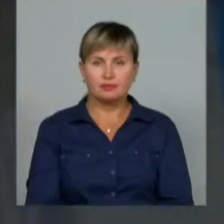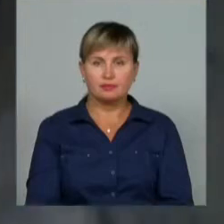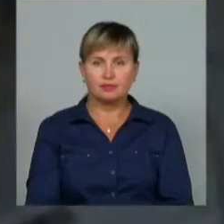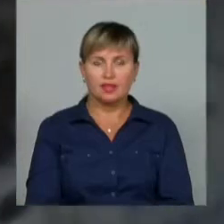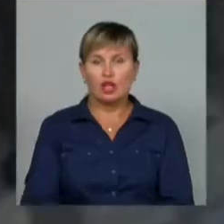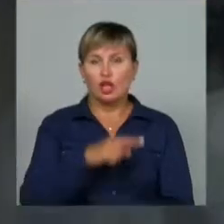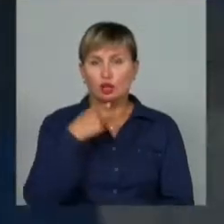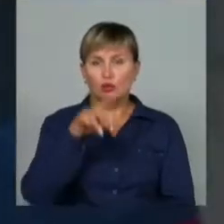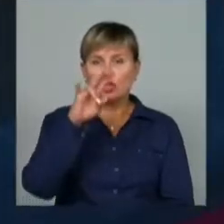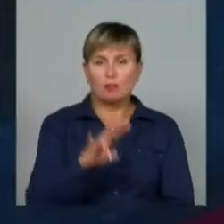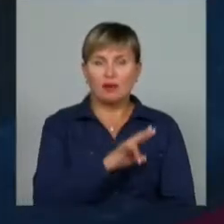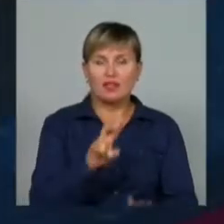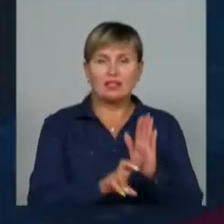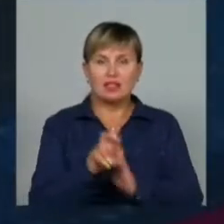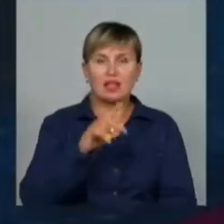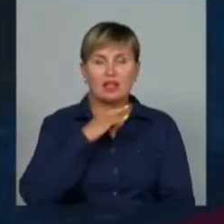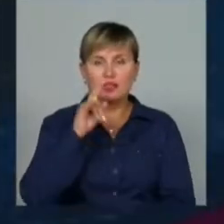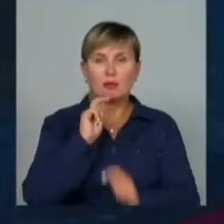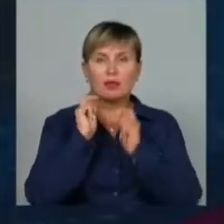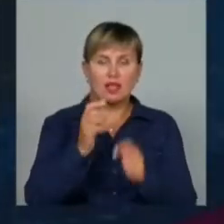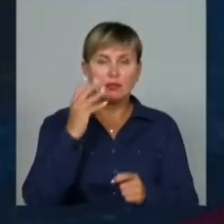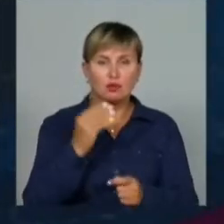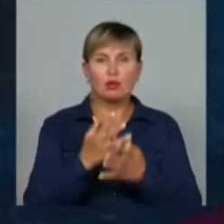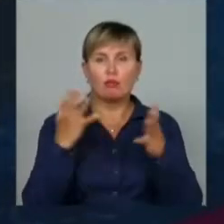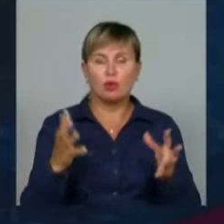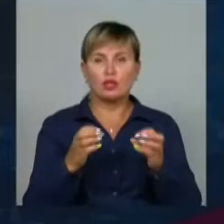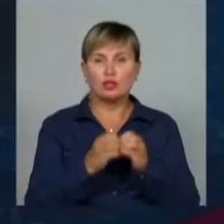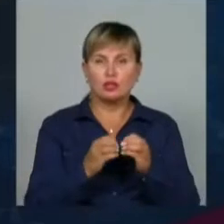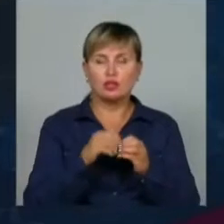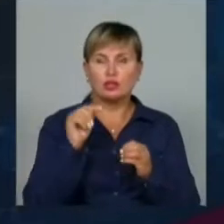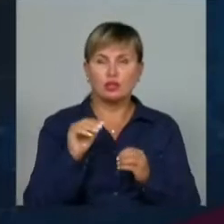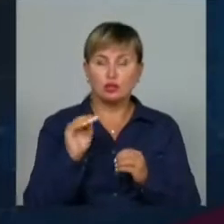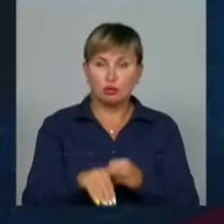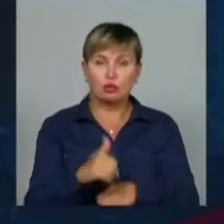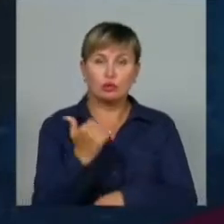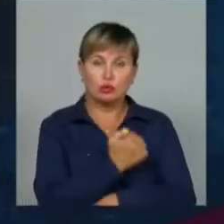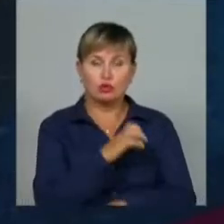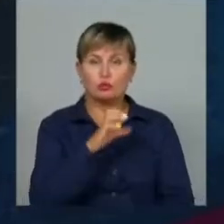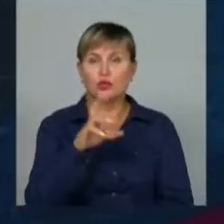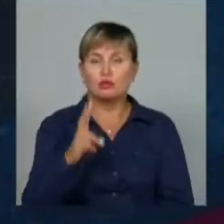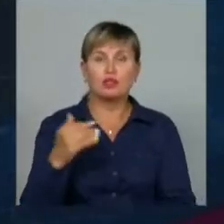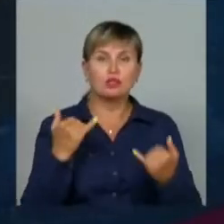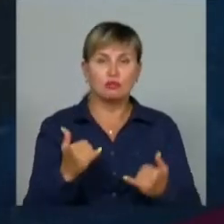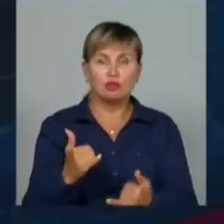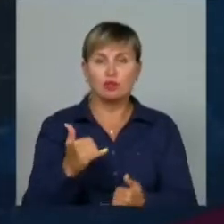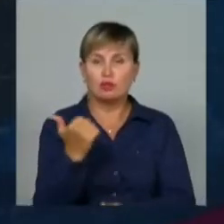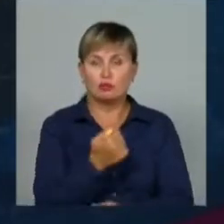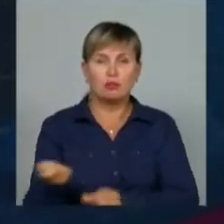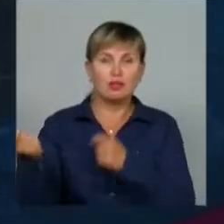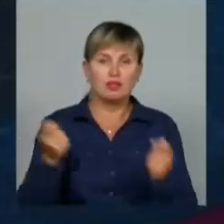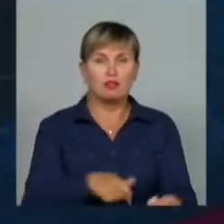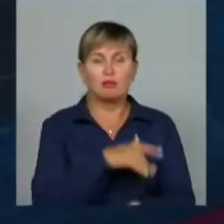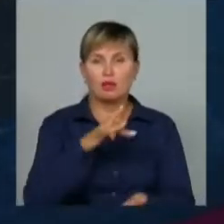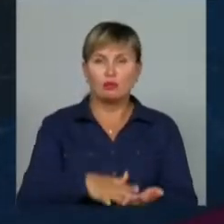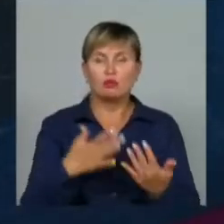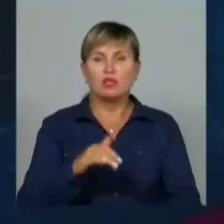Русская православная церковь Казахстана подарила алматинцам более 10 тысяч доз вакцины «Спутник Ви». Сегодня препараты привезли в мегаполисе,